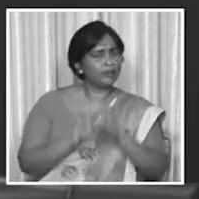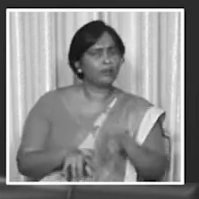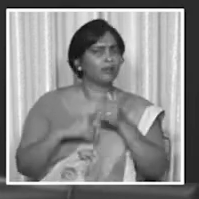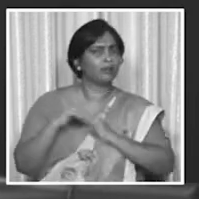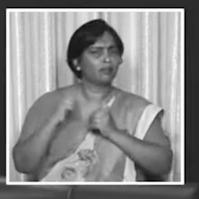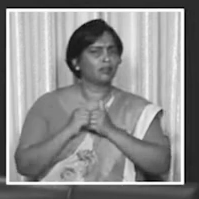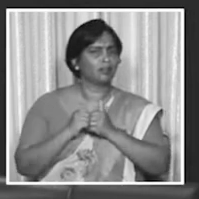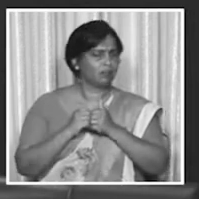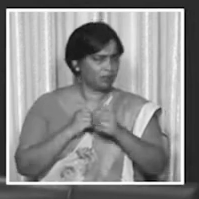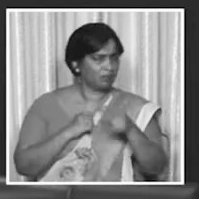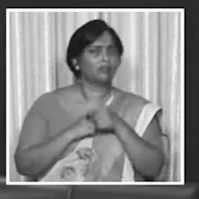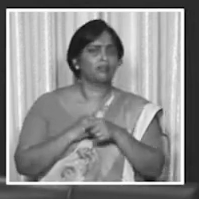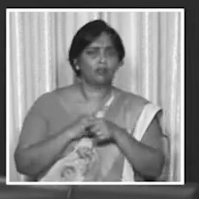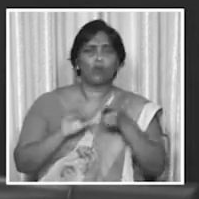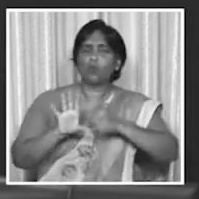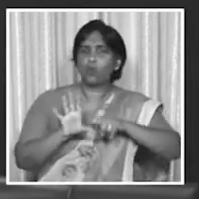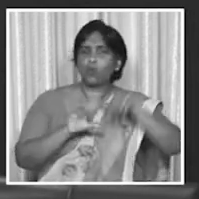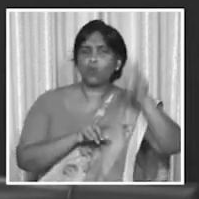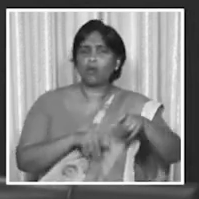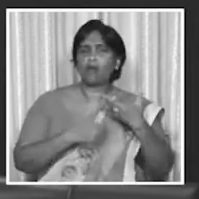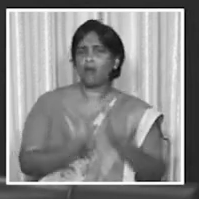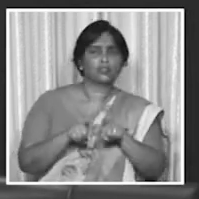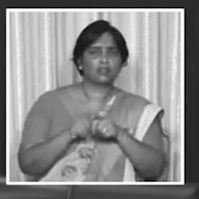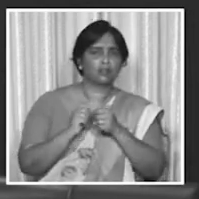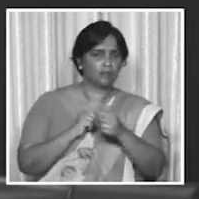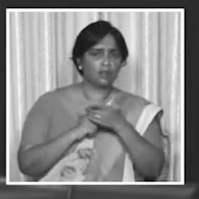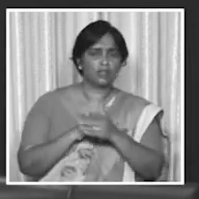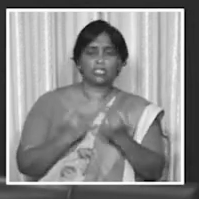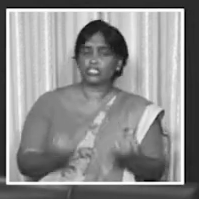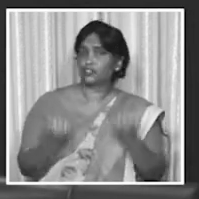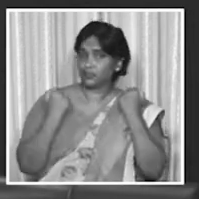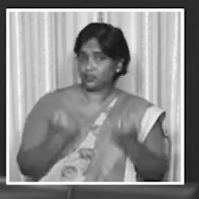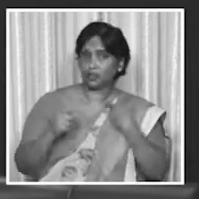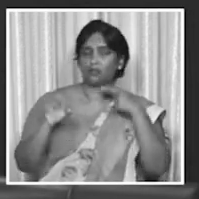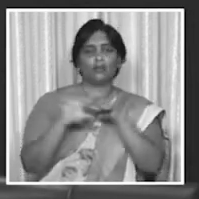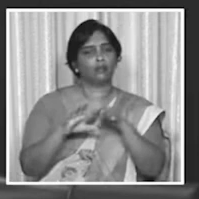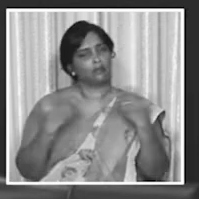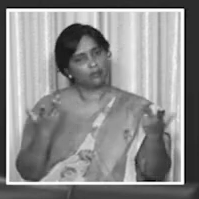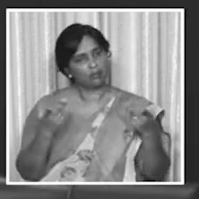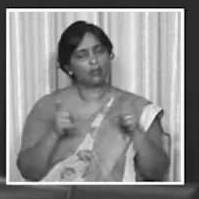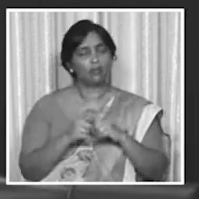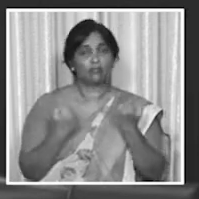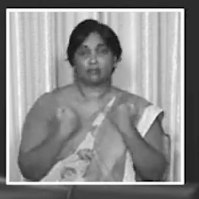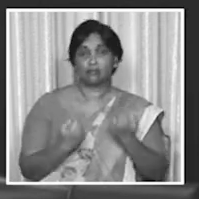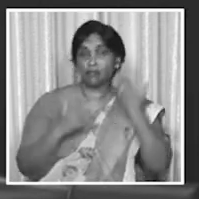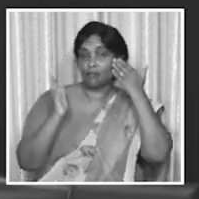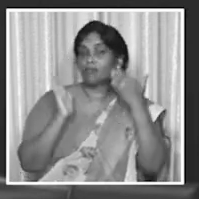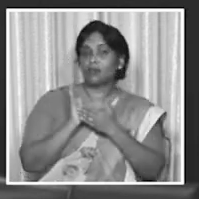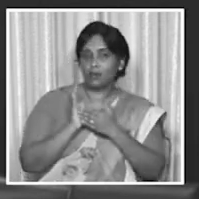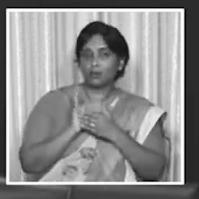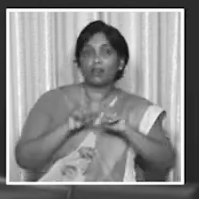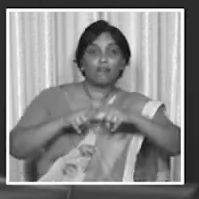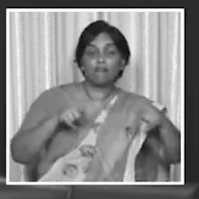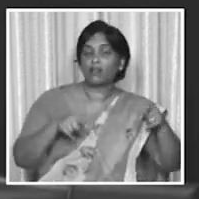දේවල් ක්‍රියාත්මක කරන්න මේ පුහුණු කරුවන්ට තිබිච්ච අවශ්‍යතාවය මොකක්ද? ජිම් එකට යනවා, එහෙම නැත්නම් ඔයාගේ ෆිට්නස් ගැනම විතරයි බලන්නේ.